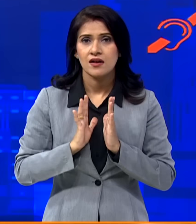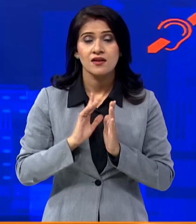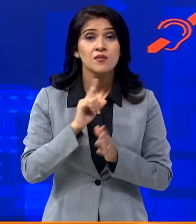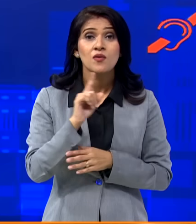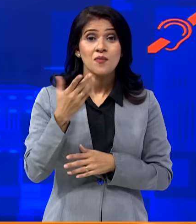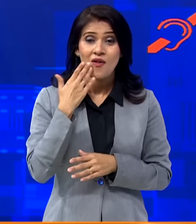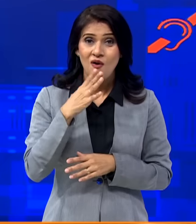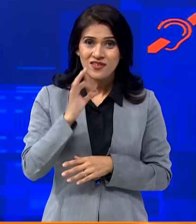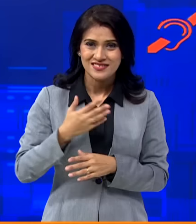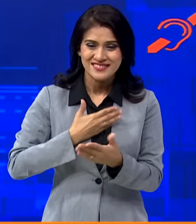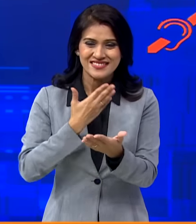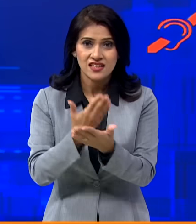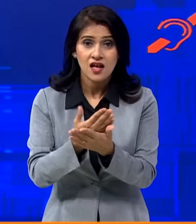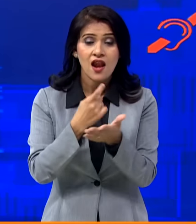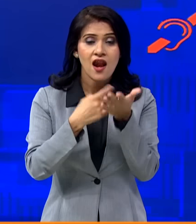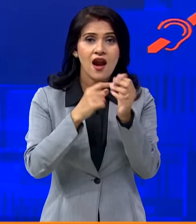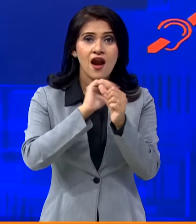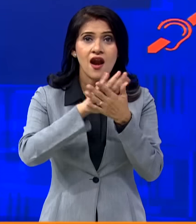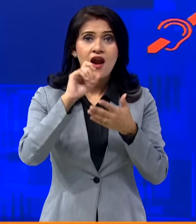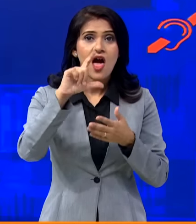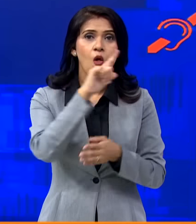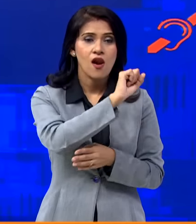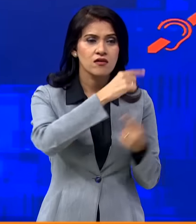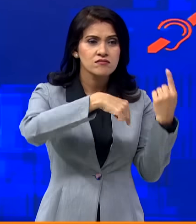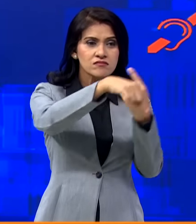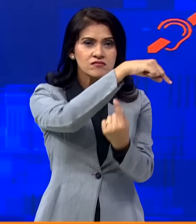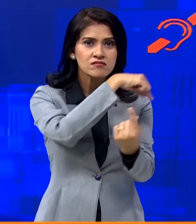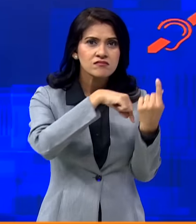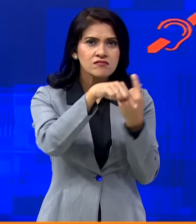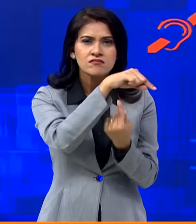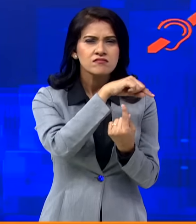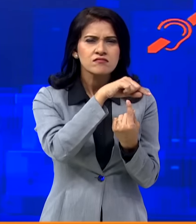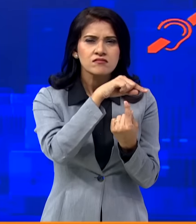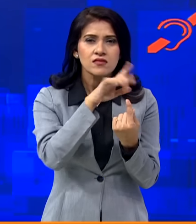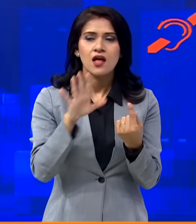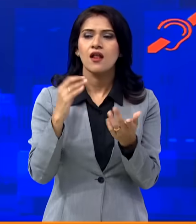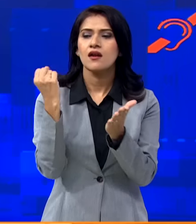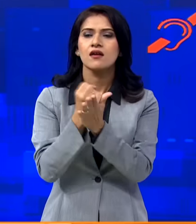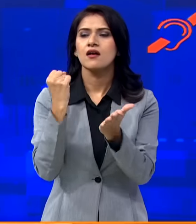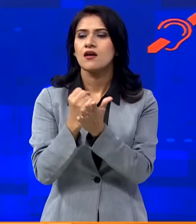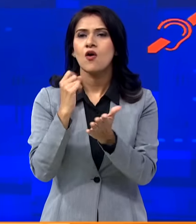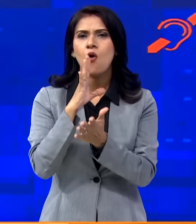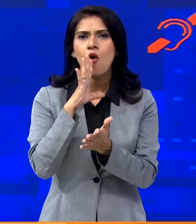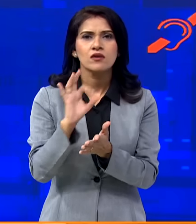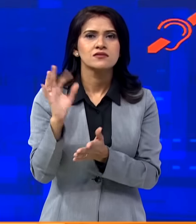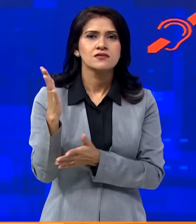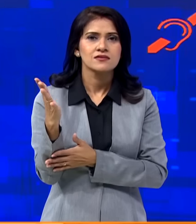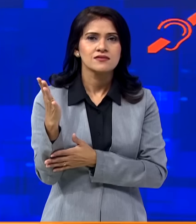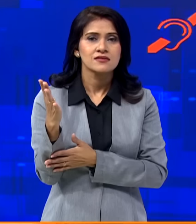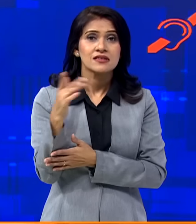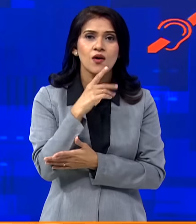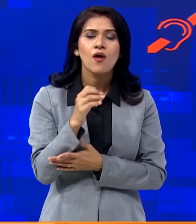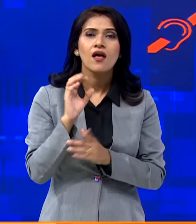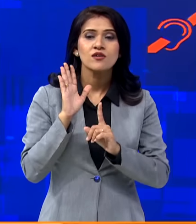राहुल गांधी जी की जो चंडाल चौकड़ी थी इन्ह तो ऐसा अध्यक्ष चाहिए था जो रबड़ की मोहर हो जो यह जहां कहे व ठप्पा लगा दे